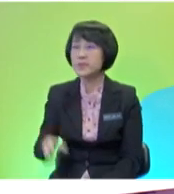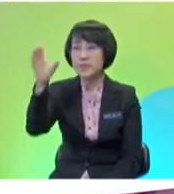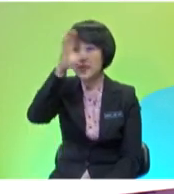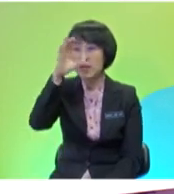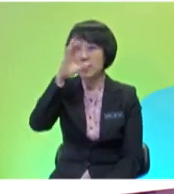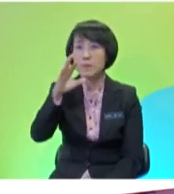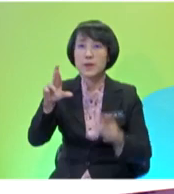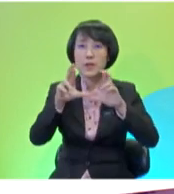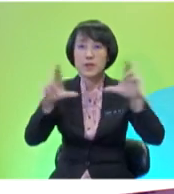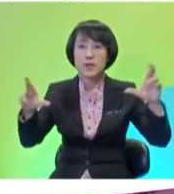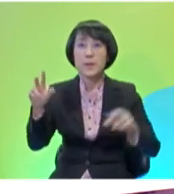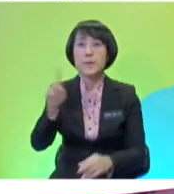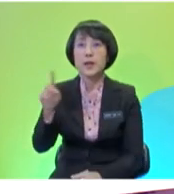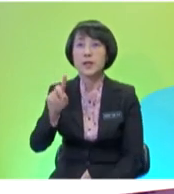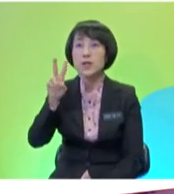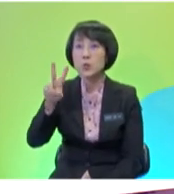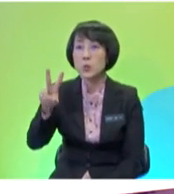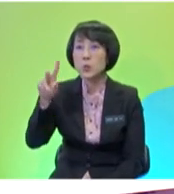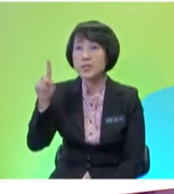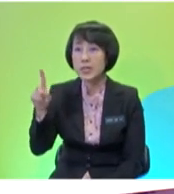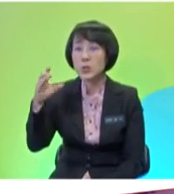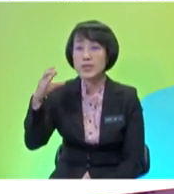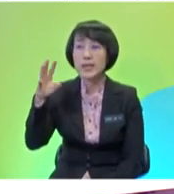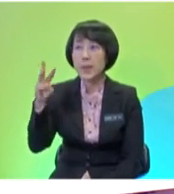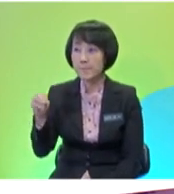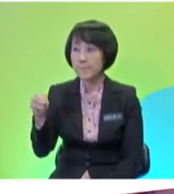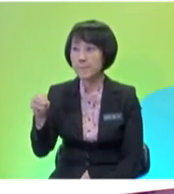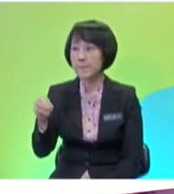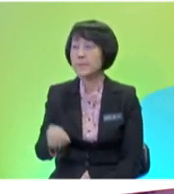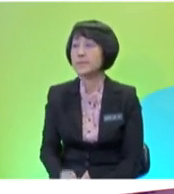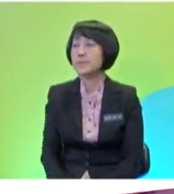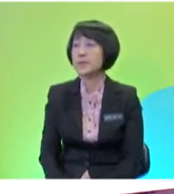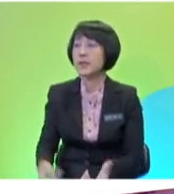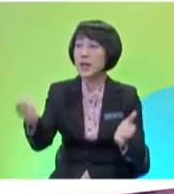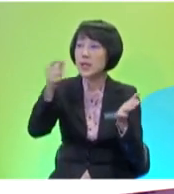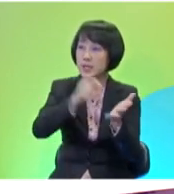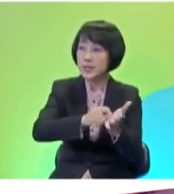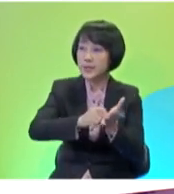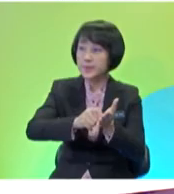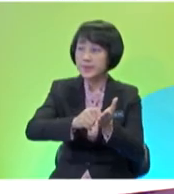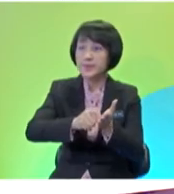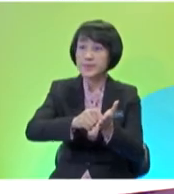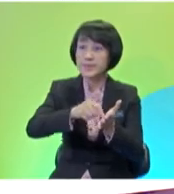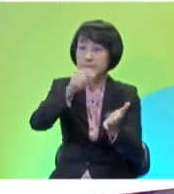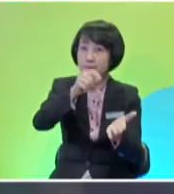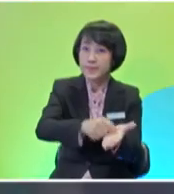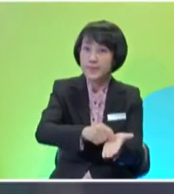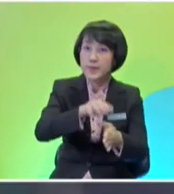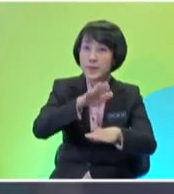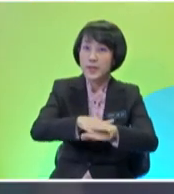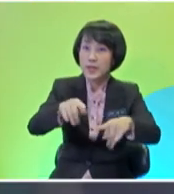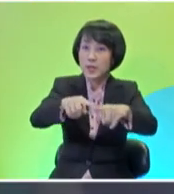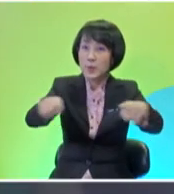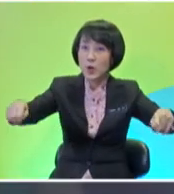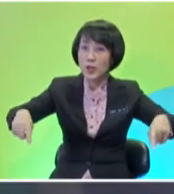Okey. 21 di sini. Okey, 21 kita tandakan di sini. Okey, kat mana 21 tu? Okey, kita tandakan. Okey, jadi dulu kita tandakan di mana 21.